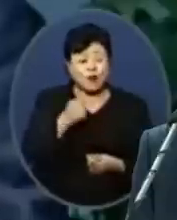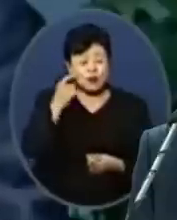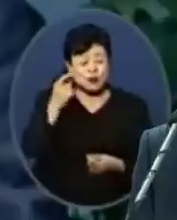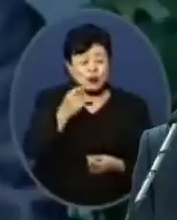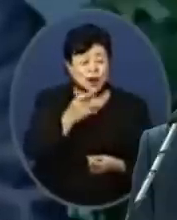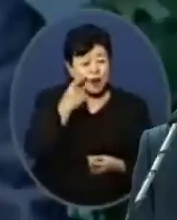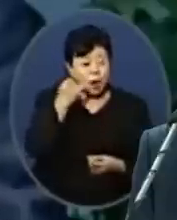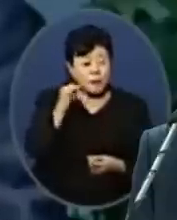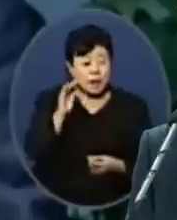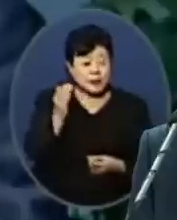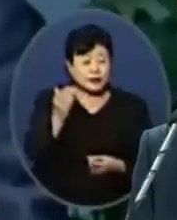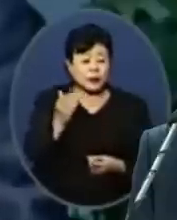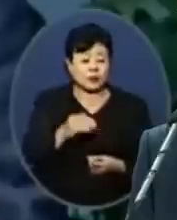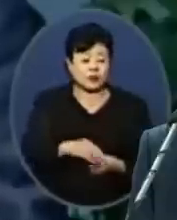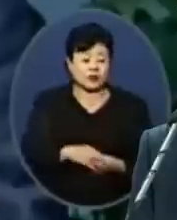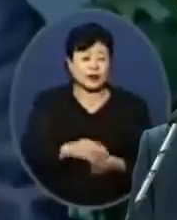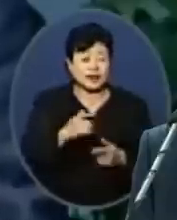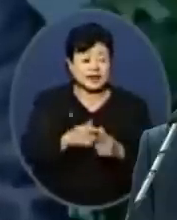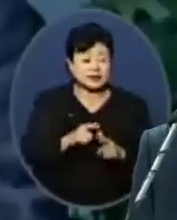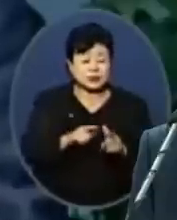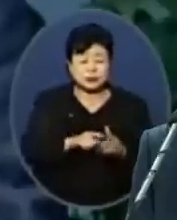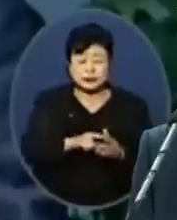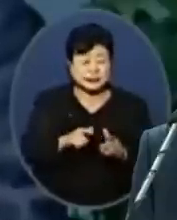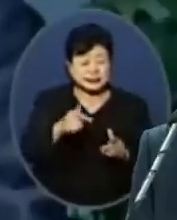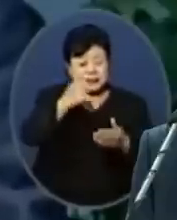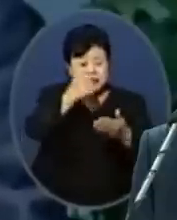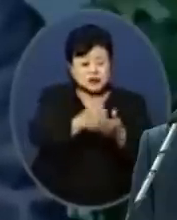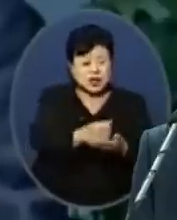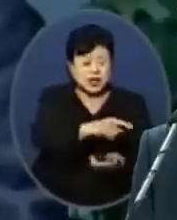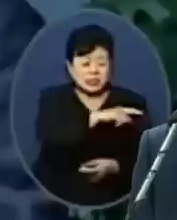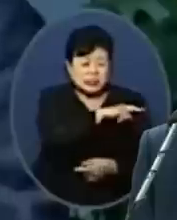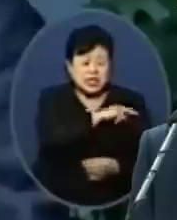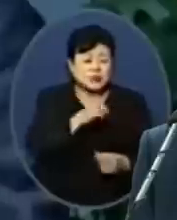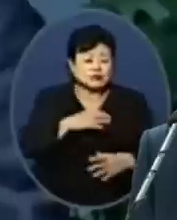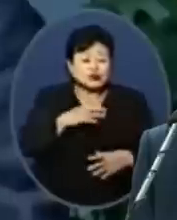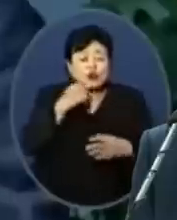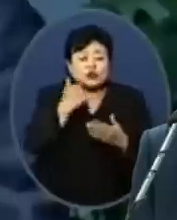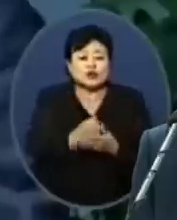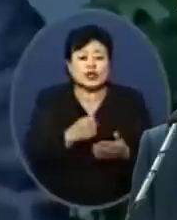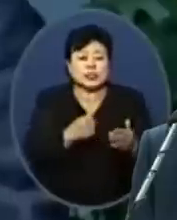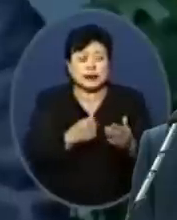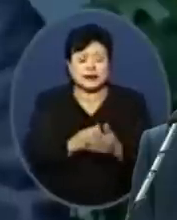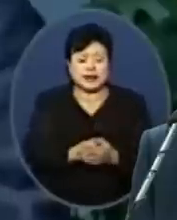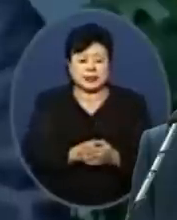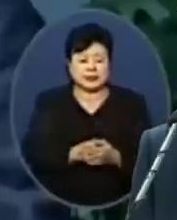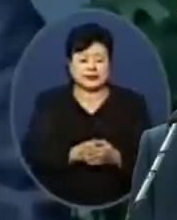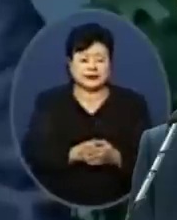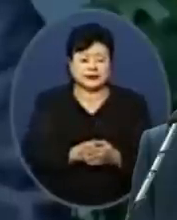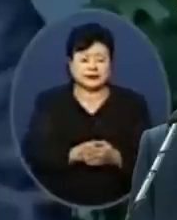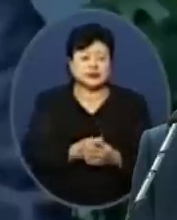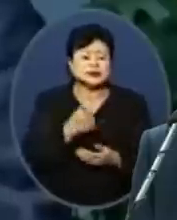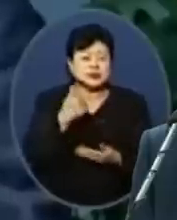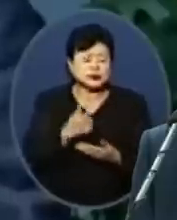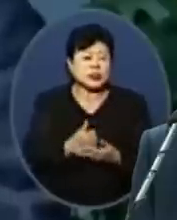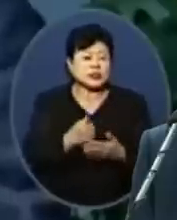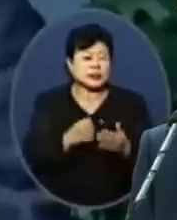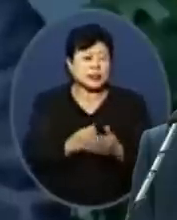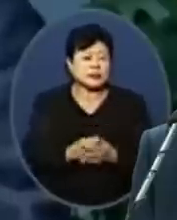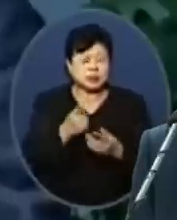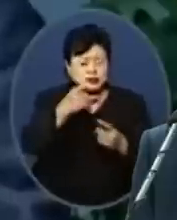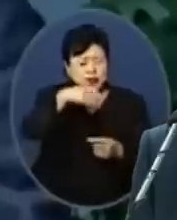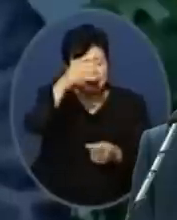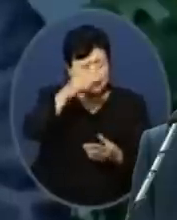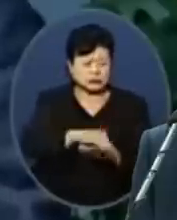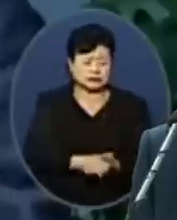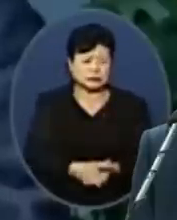훌륭한 분이었더라도 예수를 안 믿는 죄가 가장 무서운 죄이기 때문에 그 죄로 지옥에